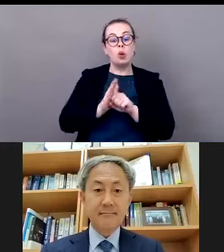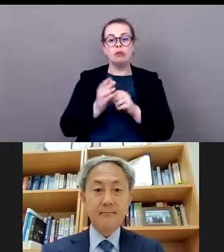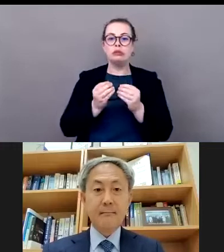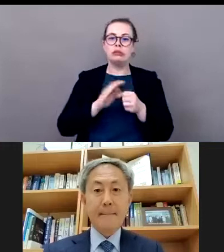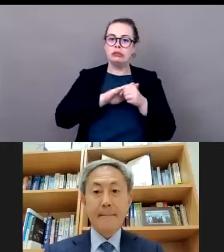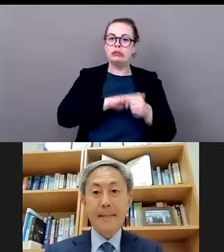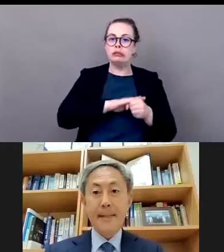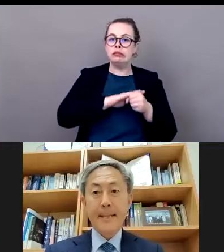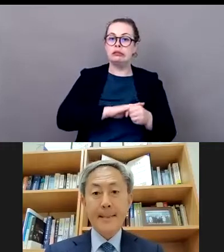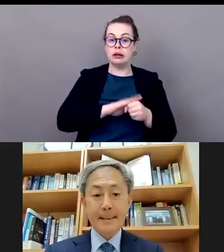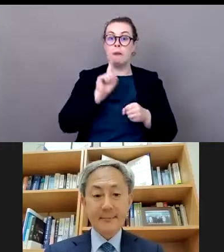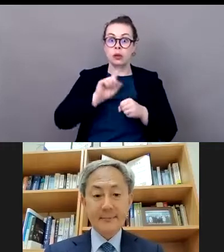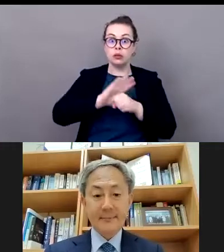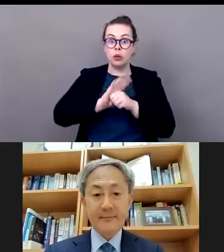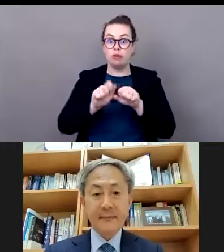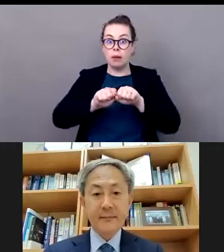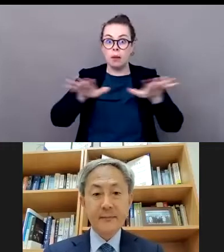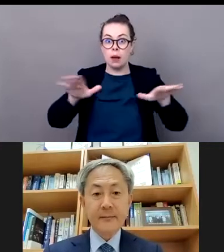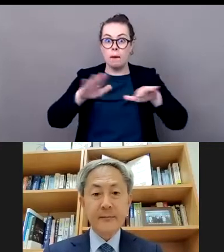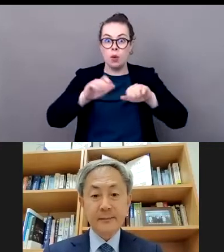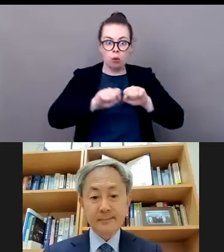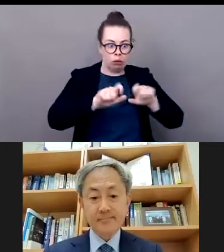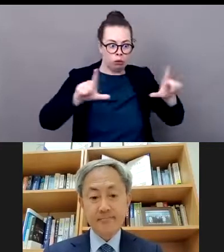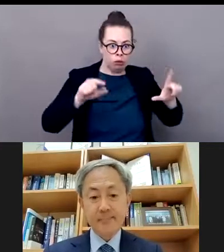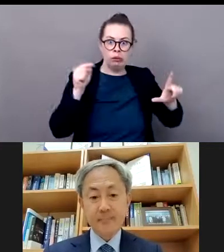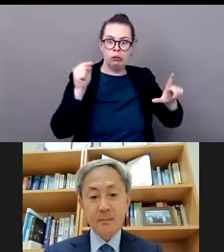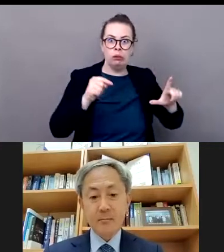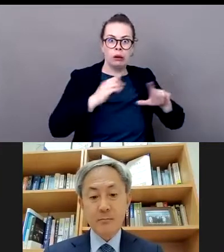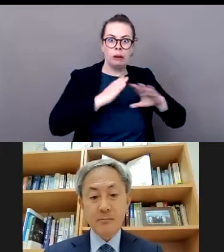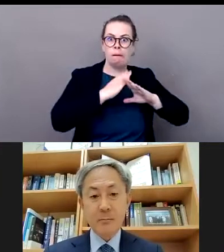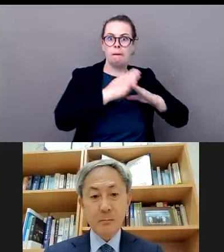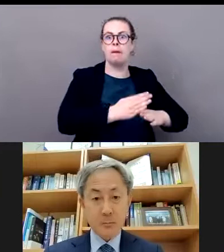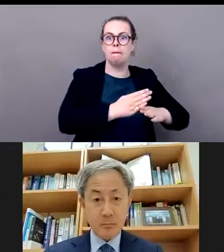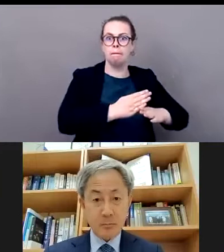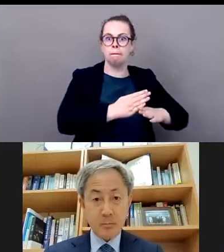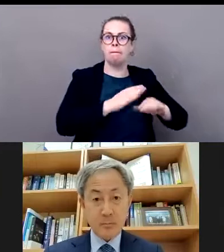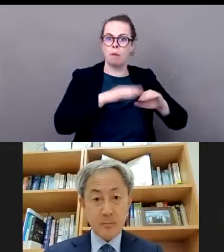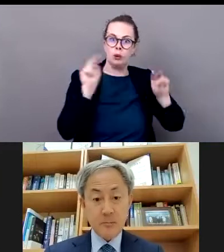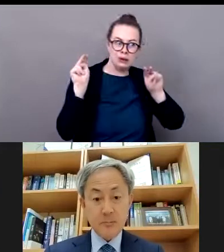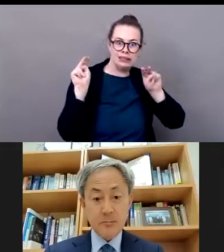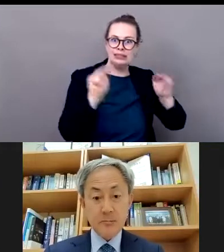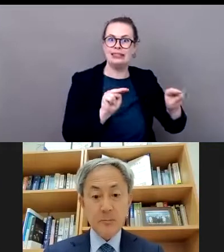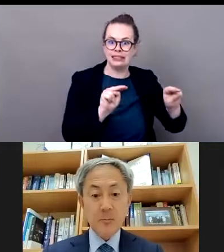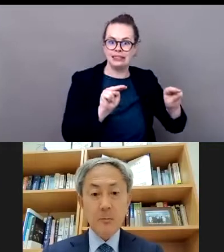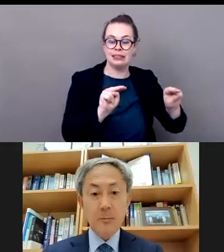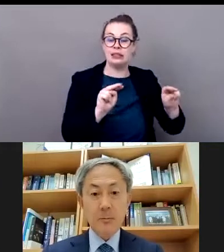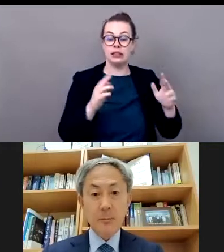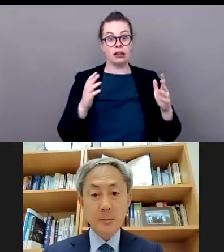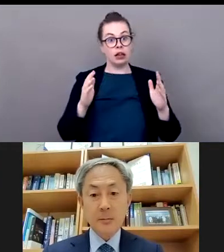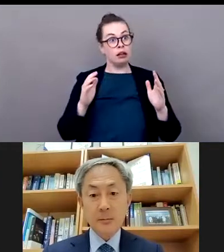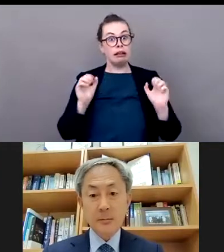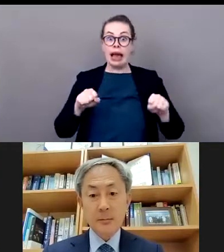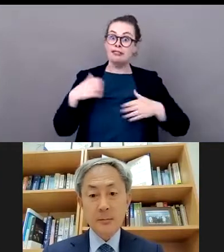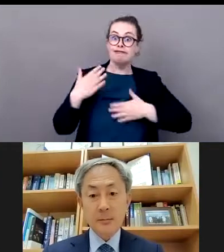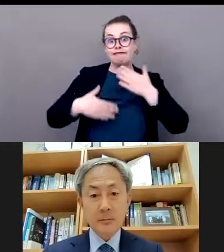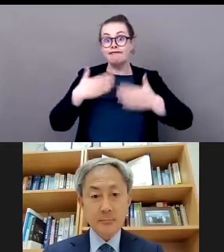nous a fait comprendre une chose très claire. La pandémie a aggravé l'exclusion des plus vulnérables, et ce, partout dans le monde. Et